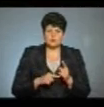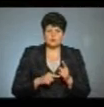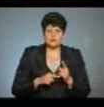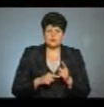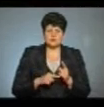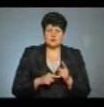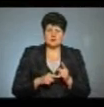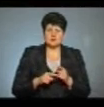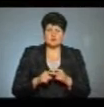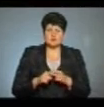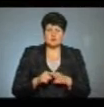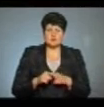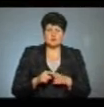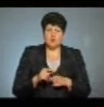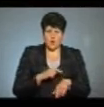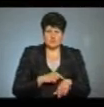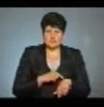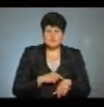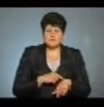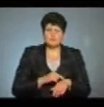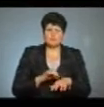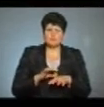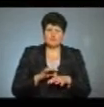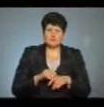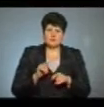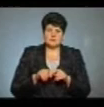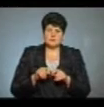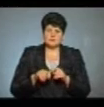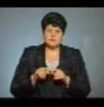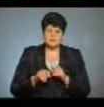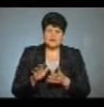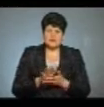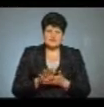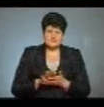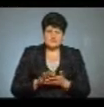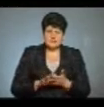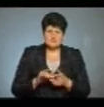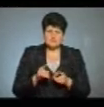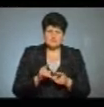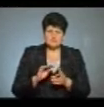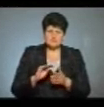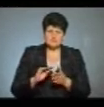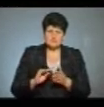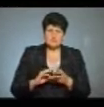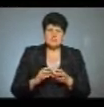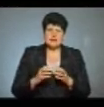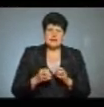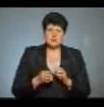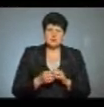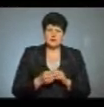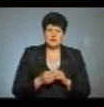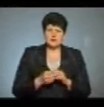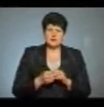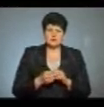2,5-2,15 хвилин самоамплифікації проводиться детекція і тоді безпосередньо вже виписуються результати